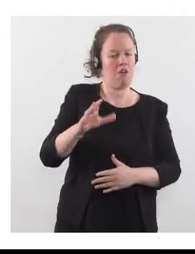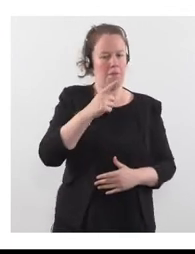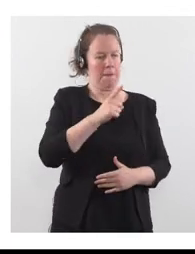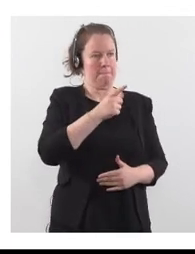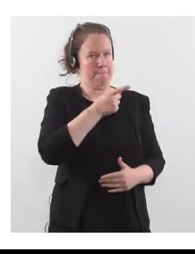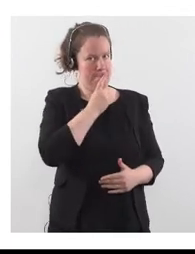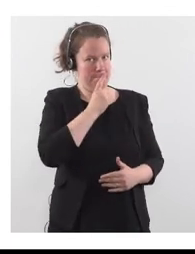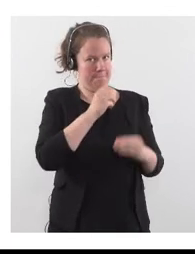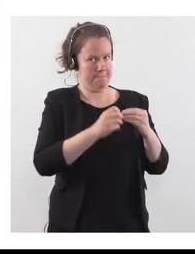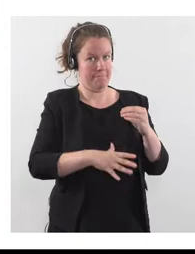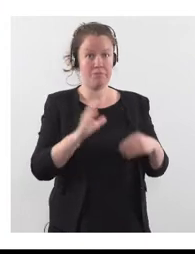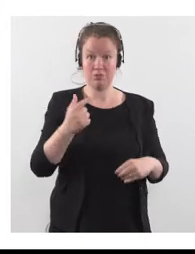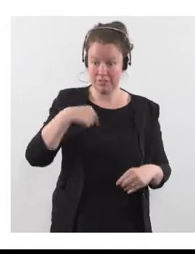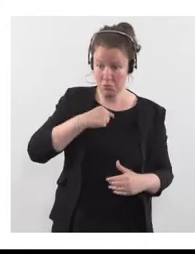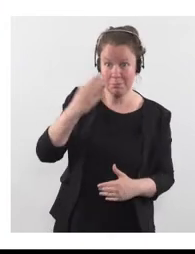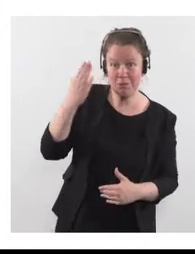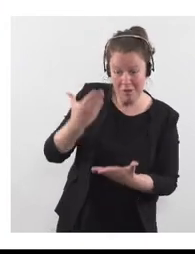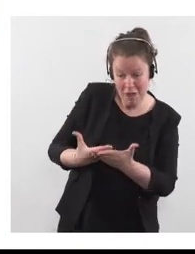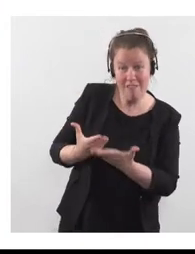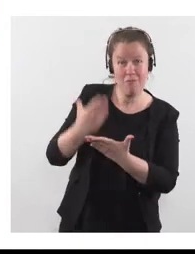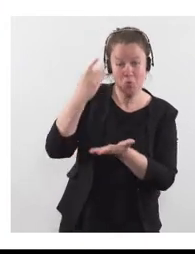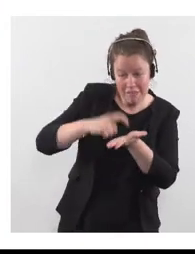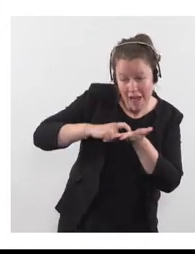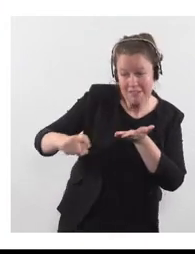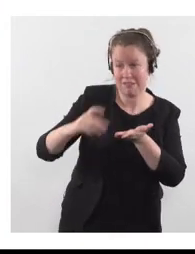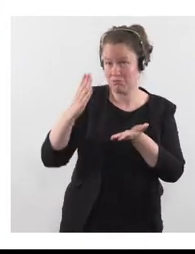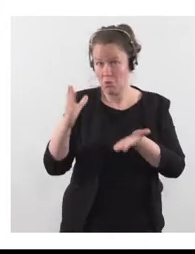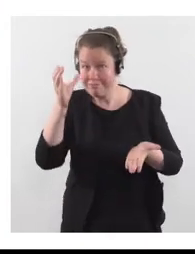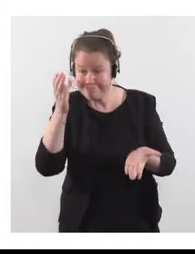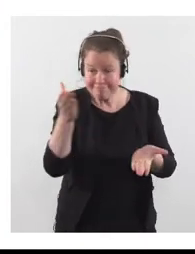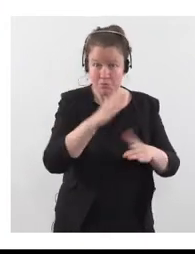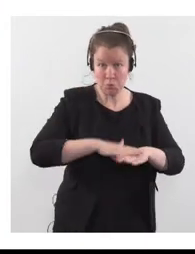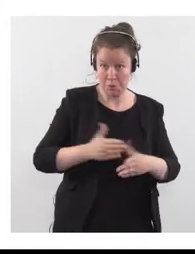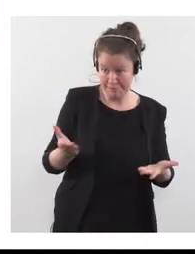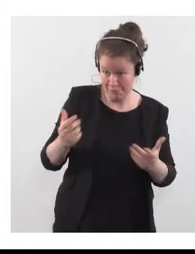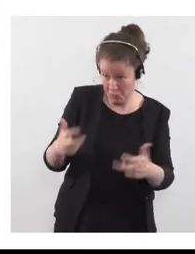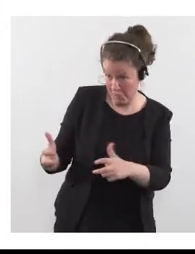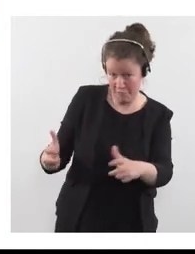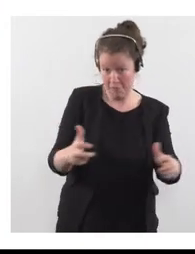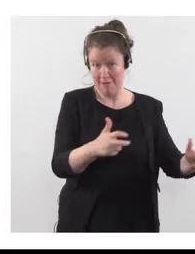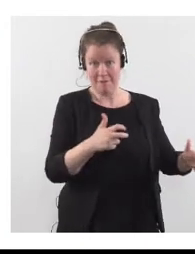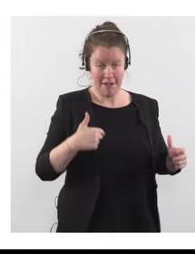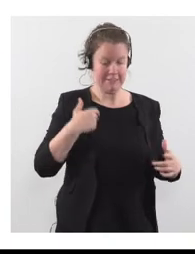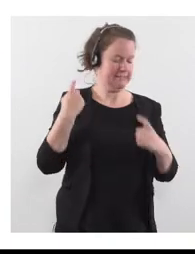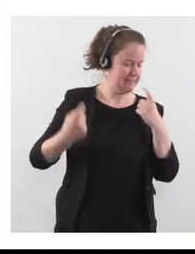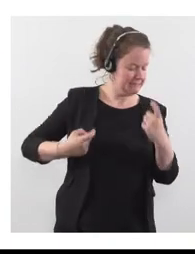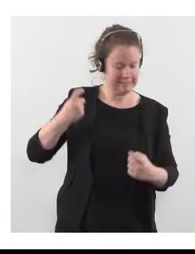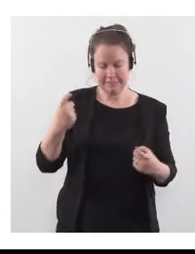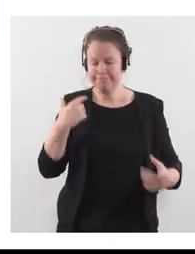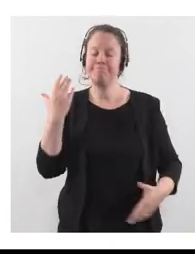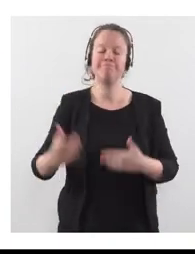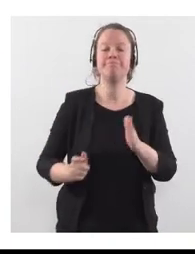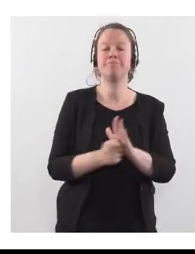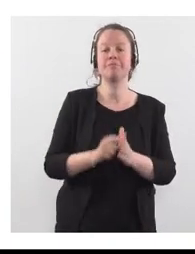à chercher pour savoir comment aller de l'avant autour de ces problèmes. En 2017, comme Fida